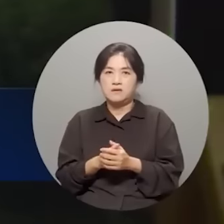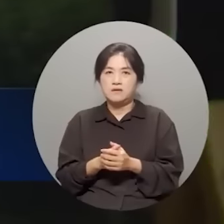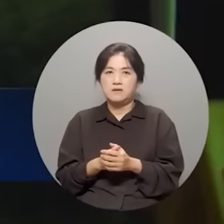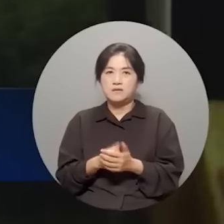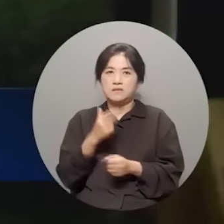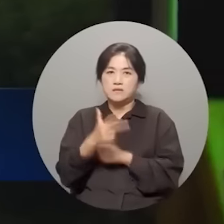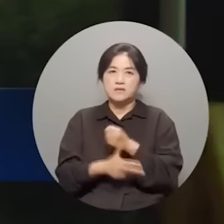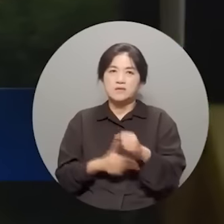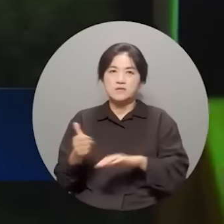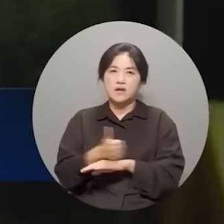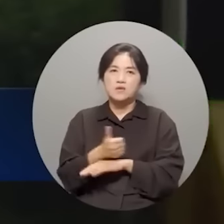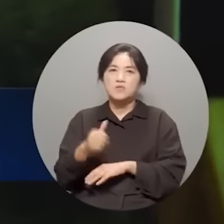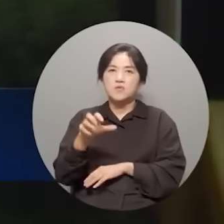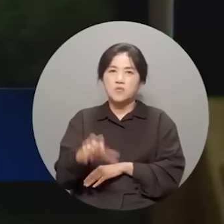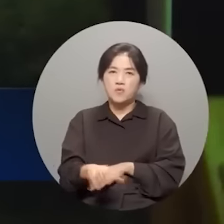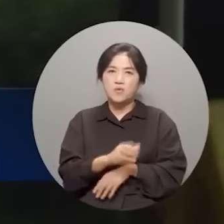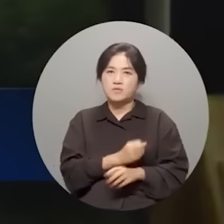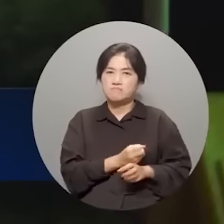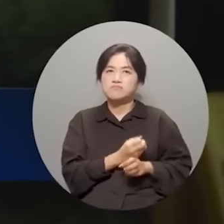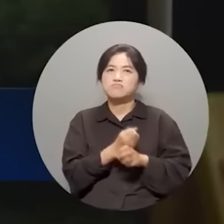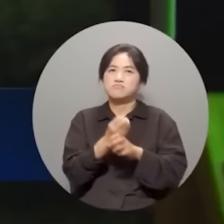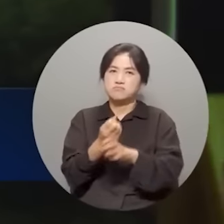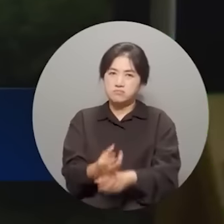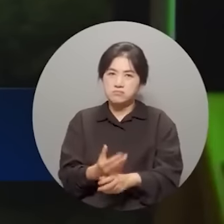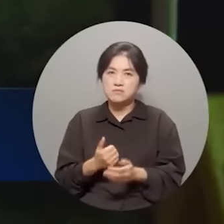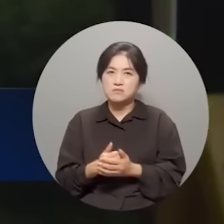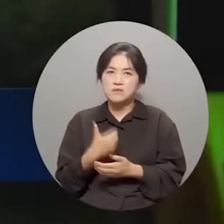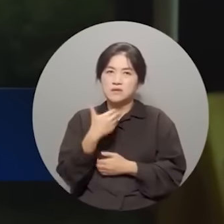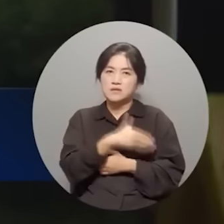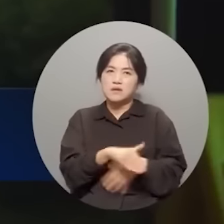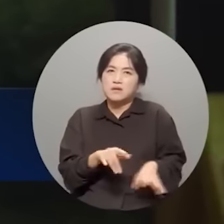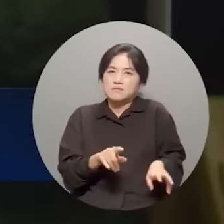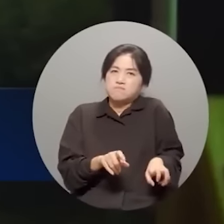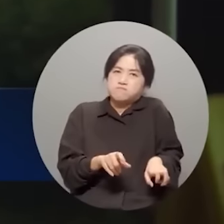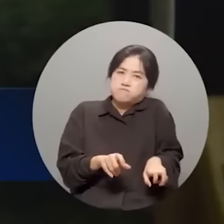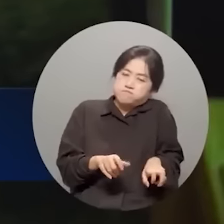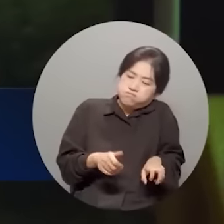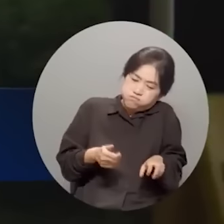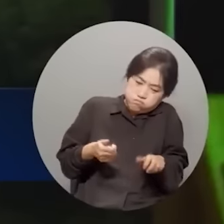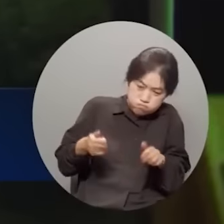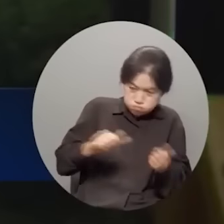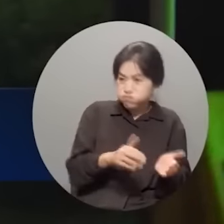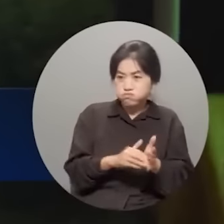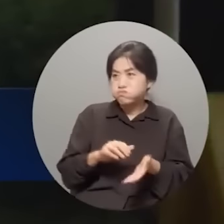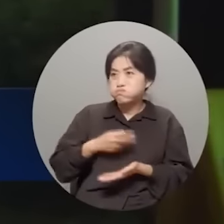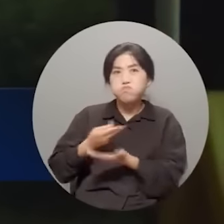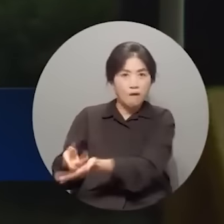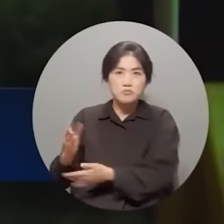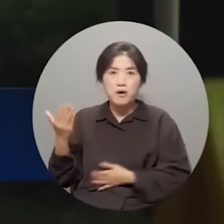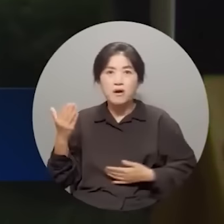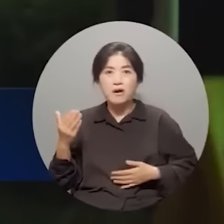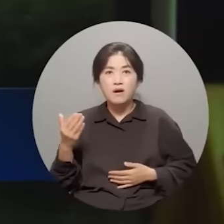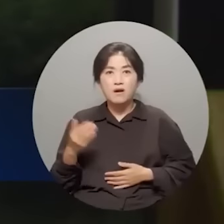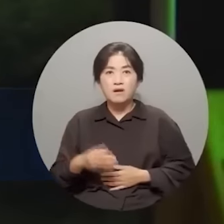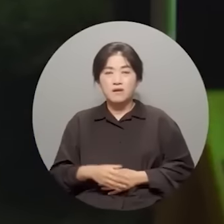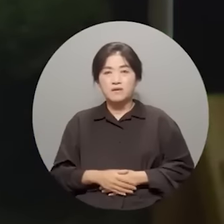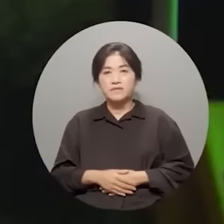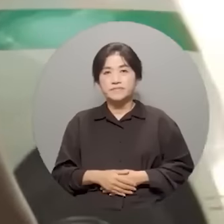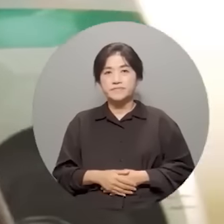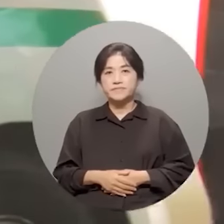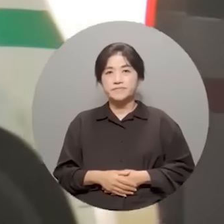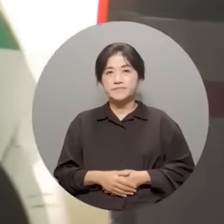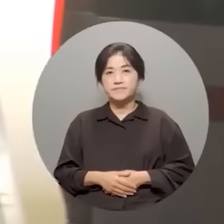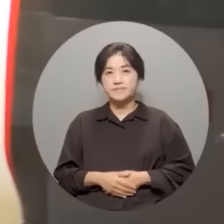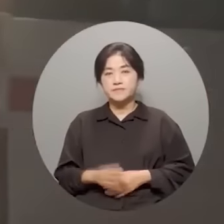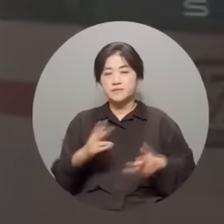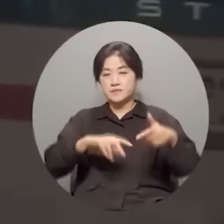곳이니까 이리 달려왔습니다 사람이 부려주고 뭐 죽어야지 받아 주는지